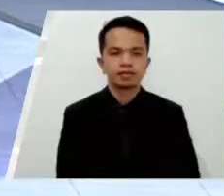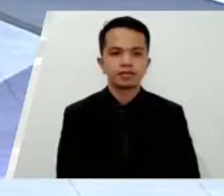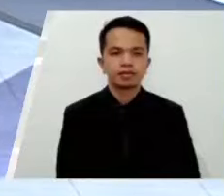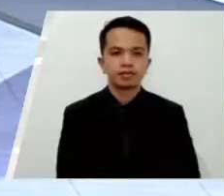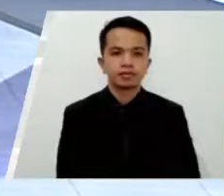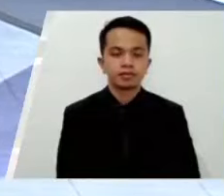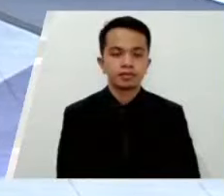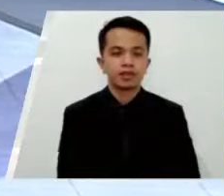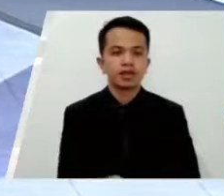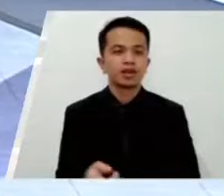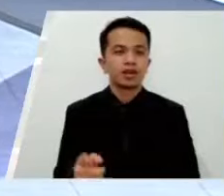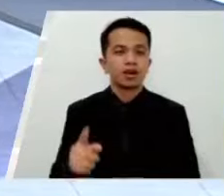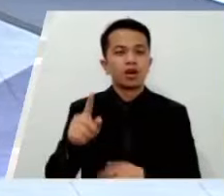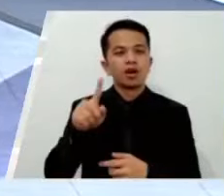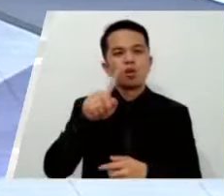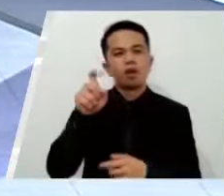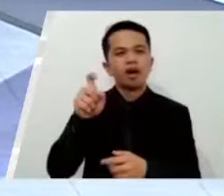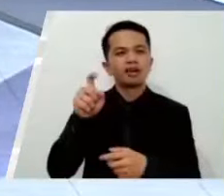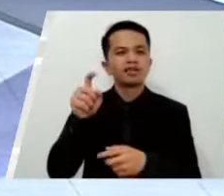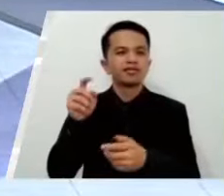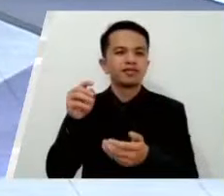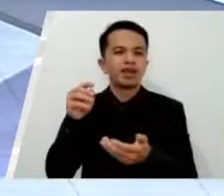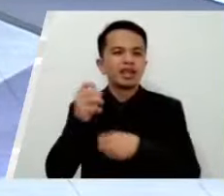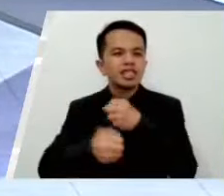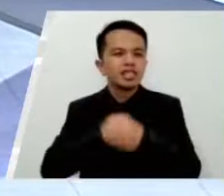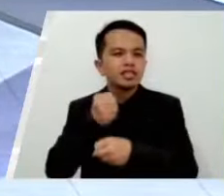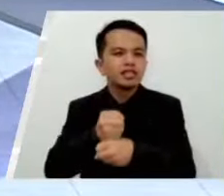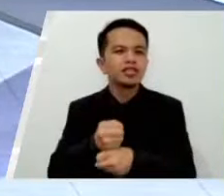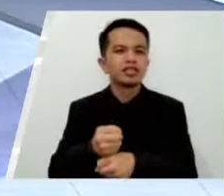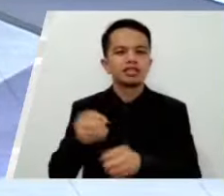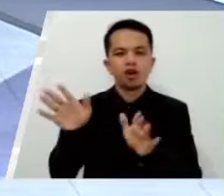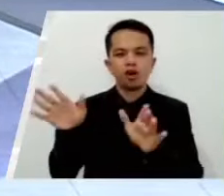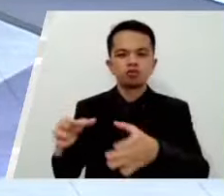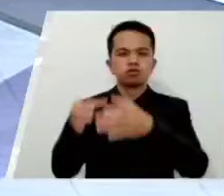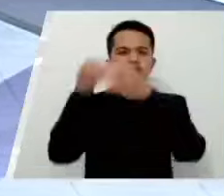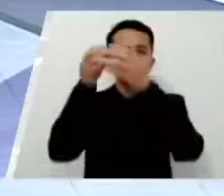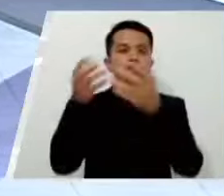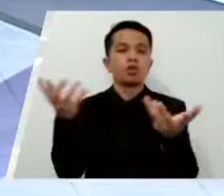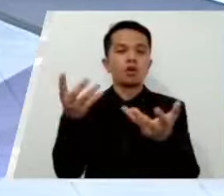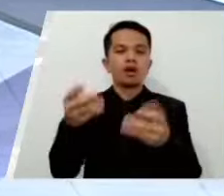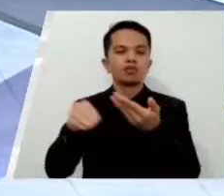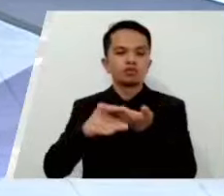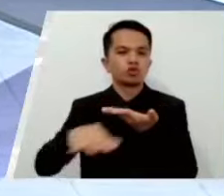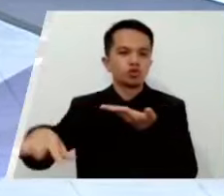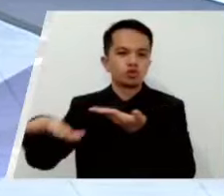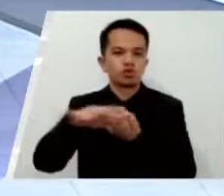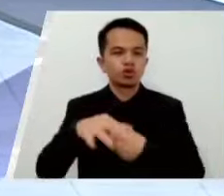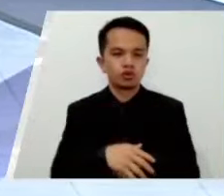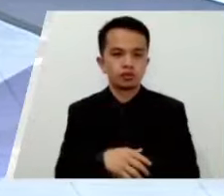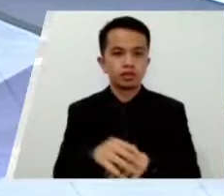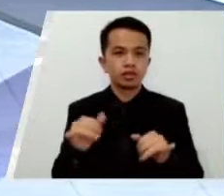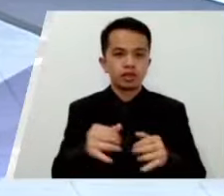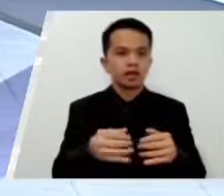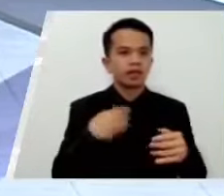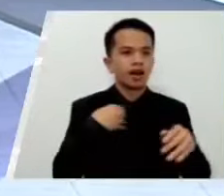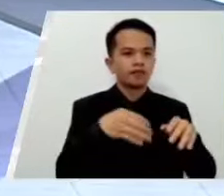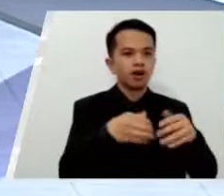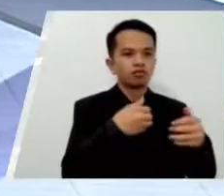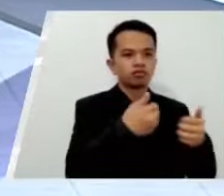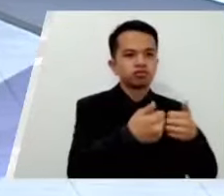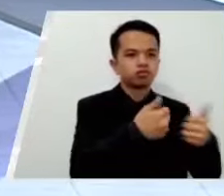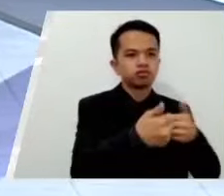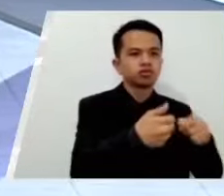Ang 100 taon ng lighthouse na dinarayo sa Magallanes, Sorsogon. At ang karera ng mga scooter na gawa sa